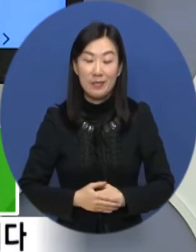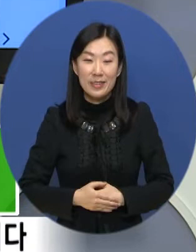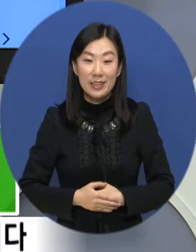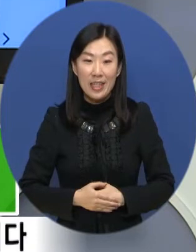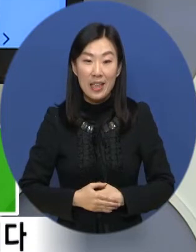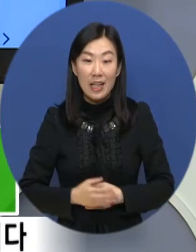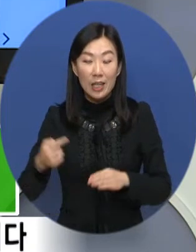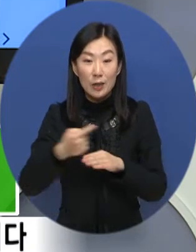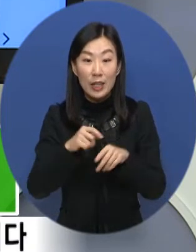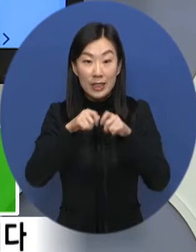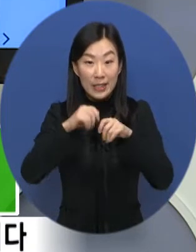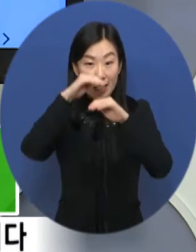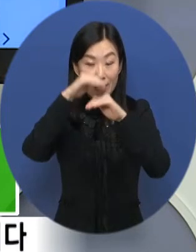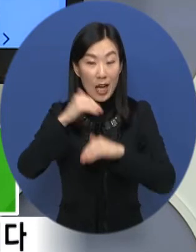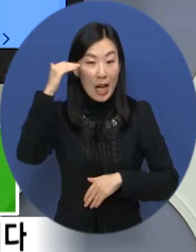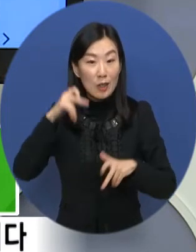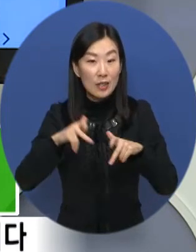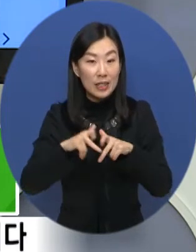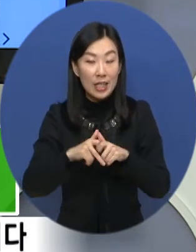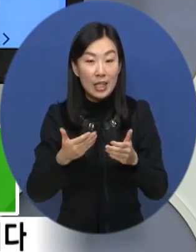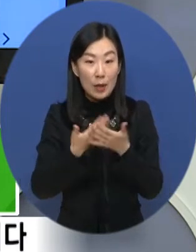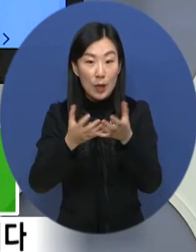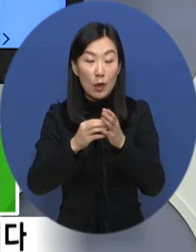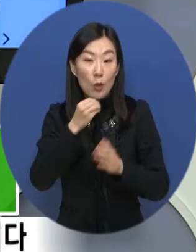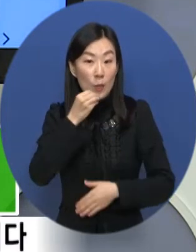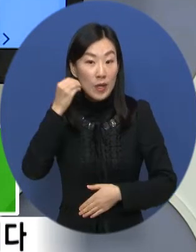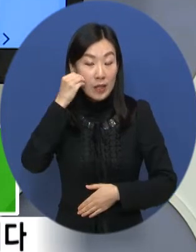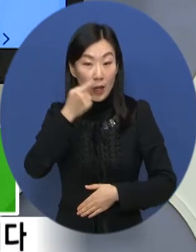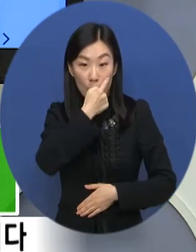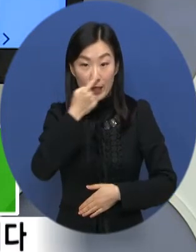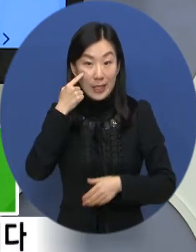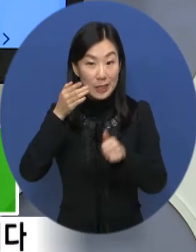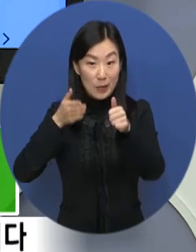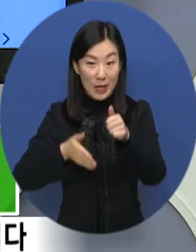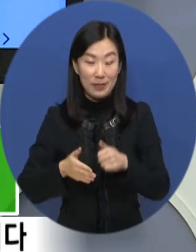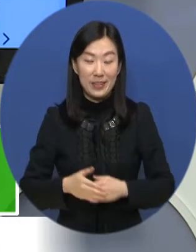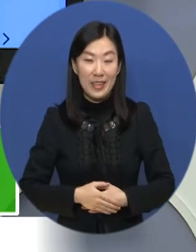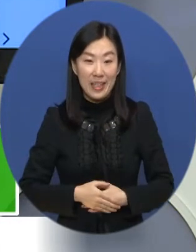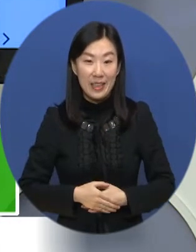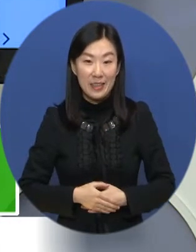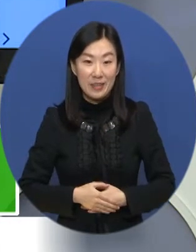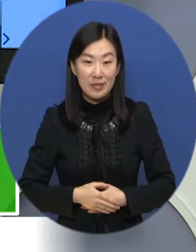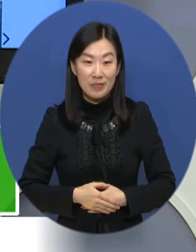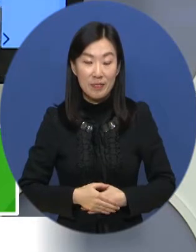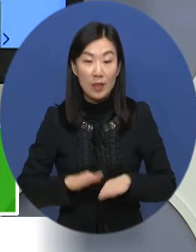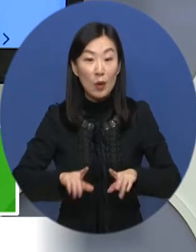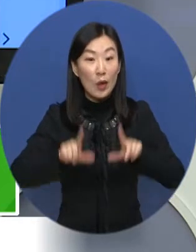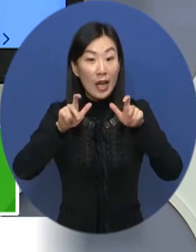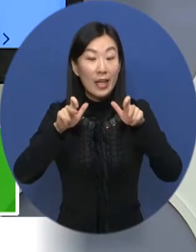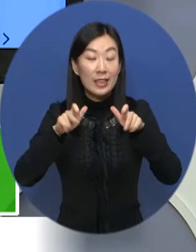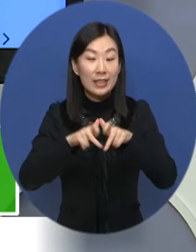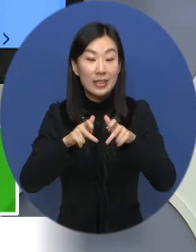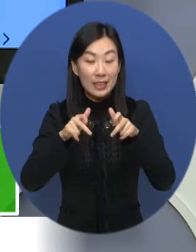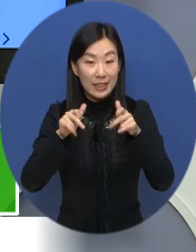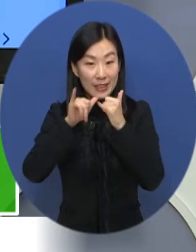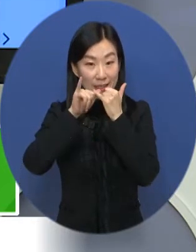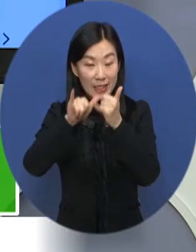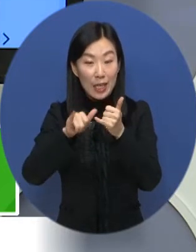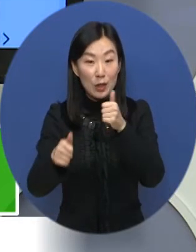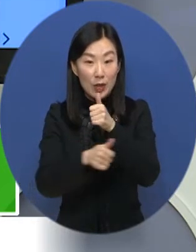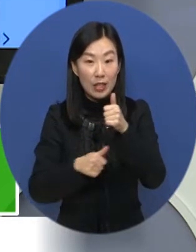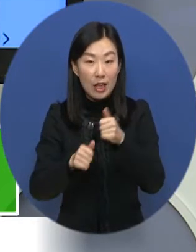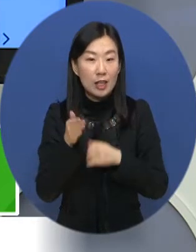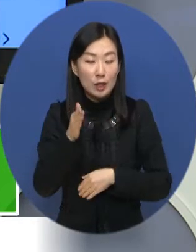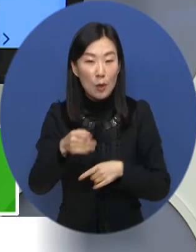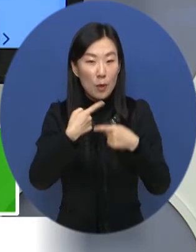.더자세한사항은 한국장애인 발전연구원웹사이트를참조해주십시오.' 올해의장애인